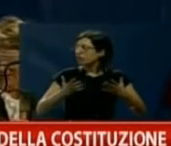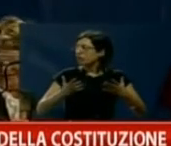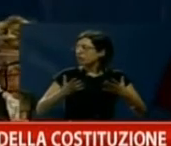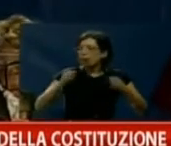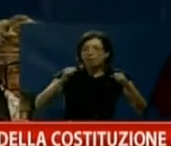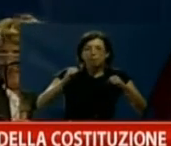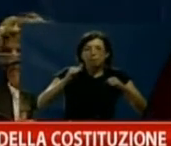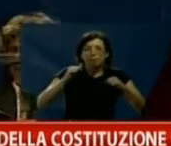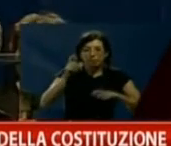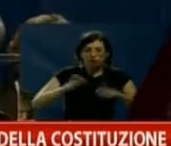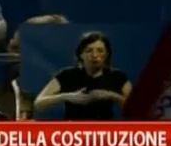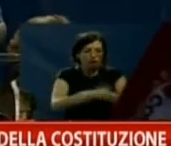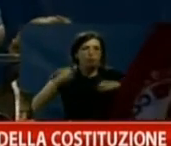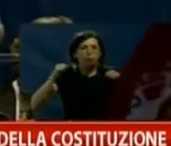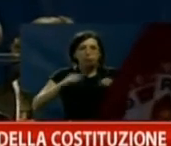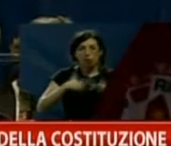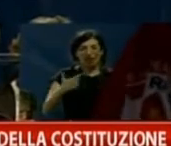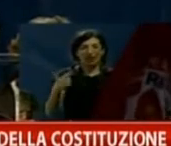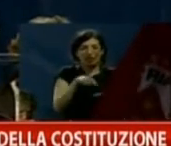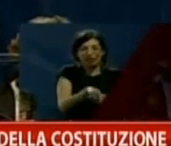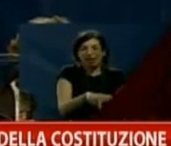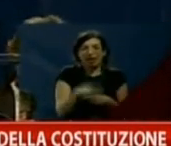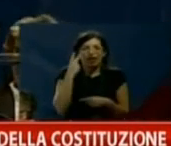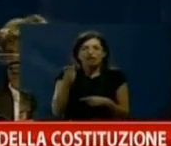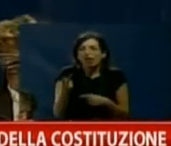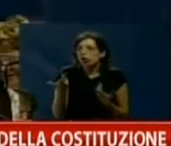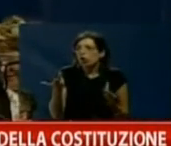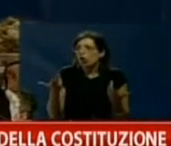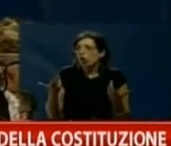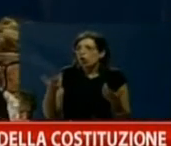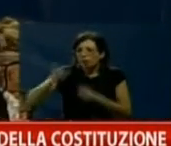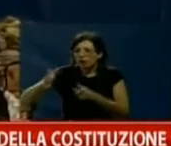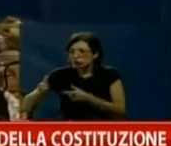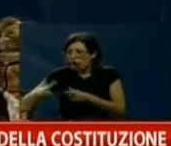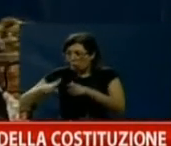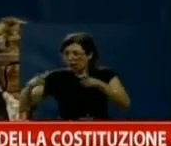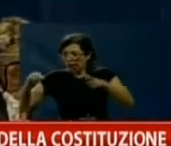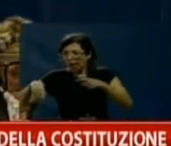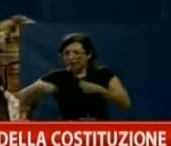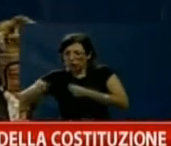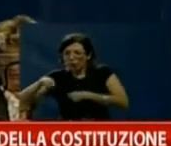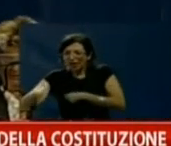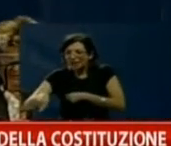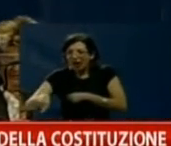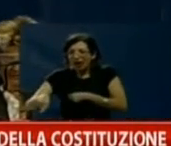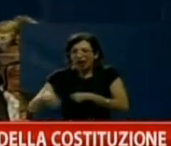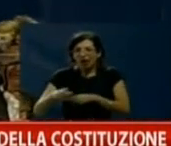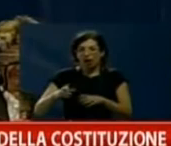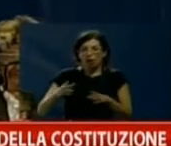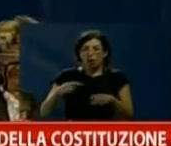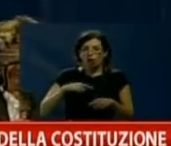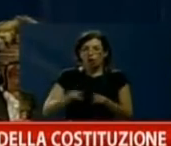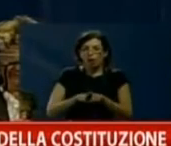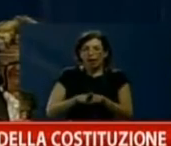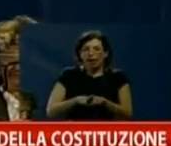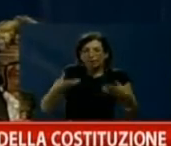il pensionato che ruba la bistecca, ci sono coloro i quali non sopravvivono. Allora dobbiamo guardare